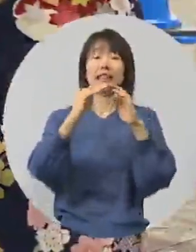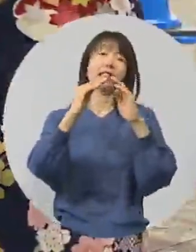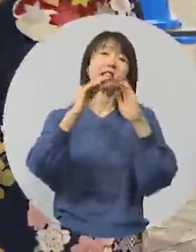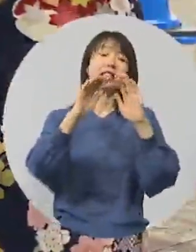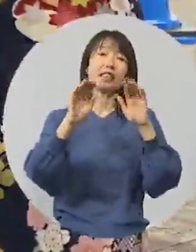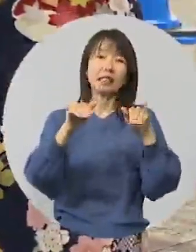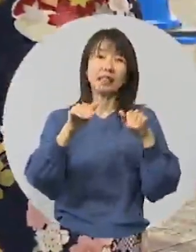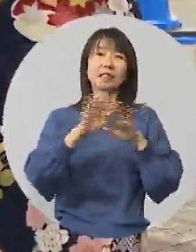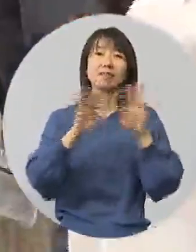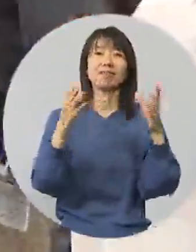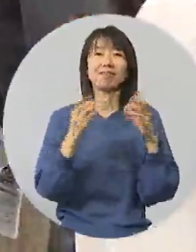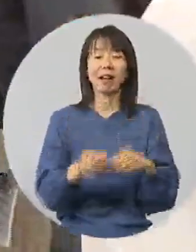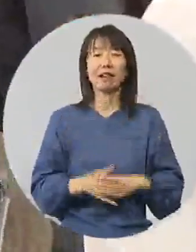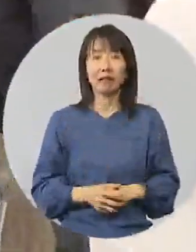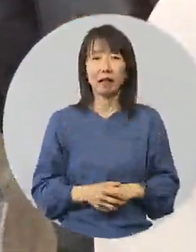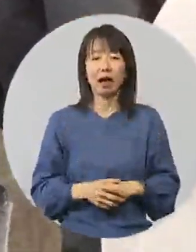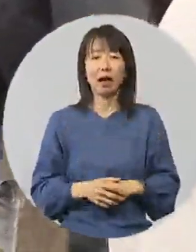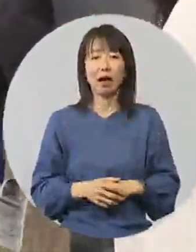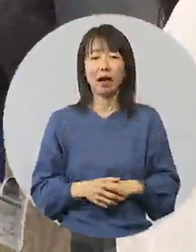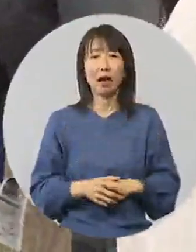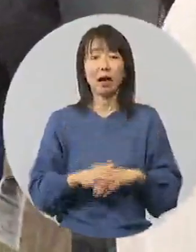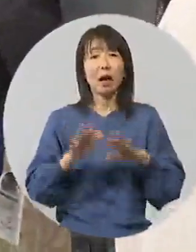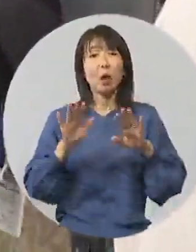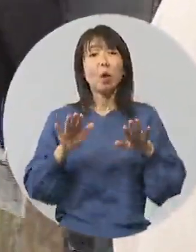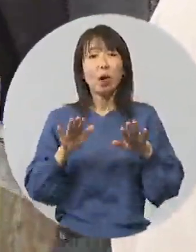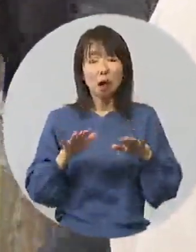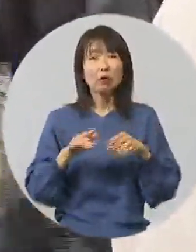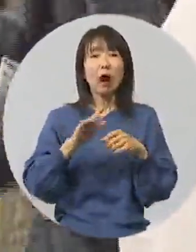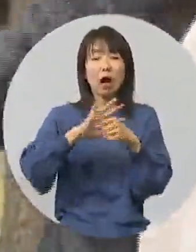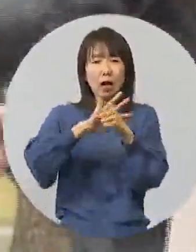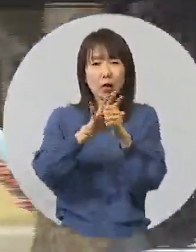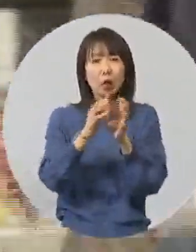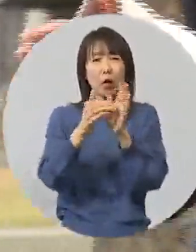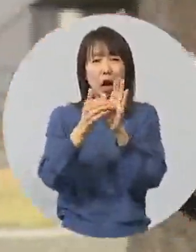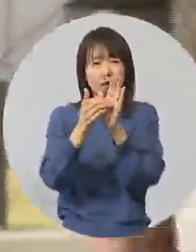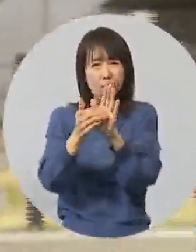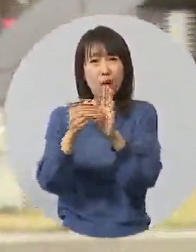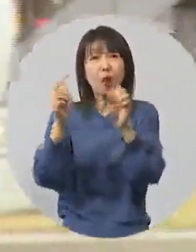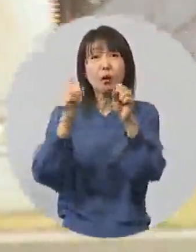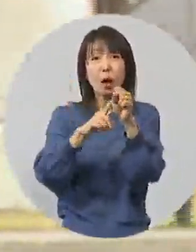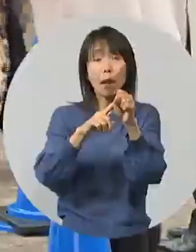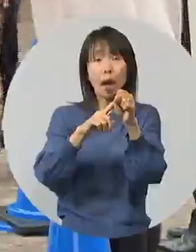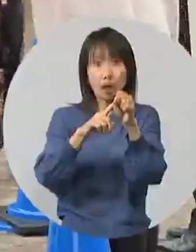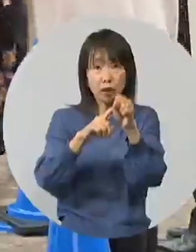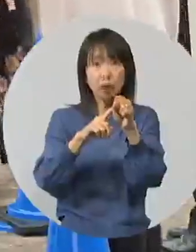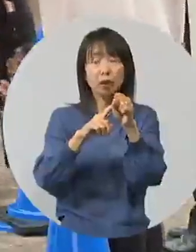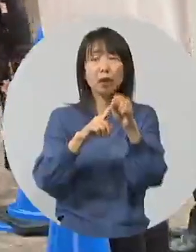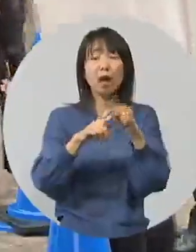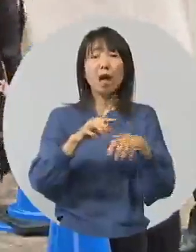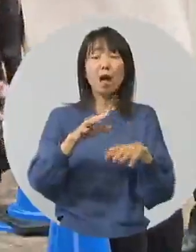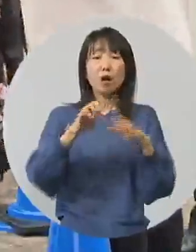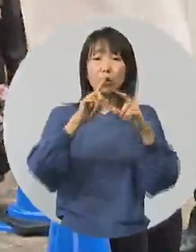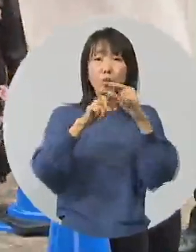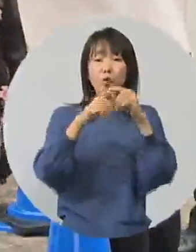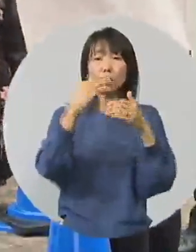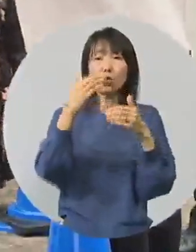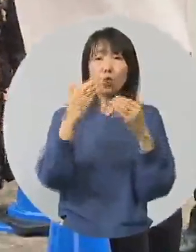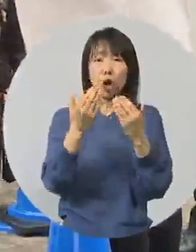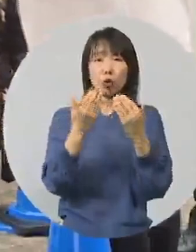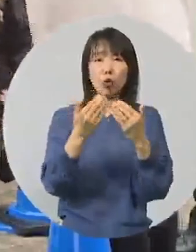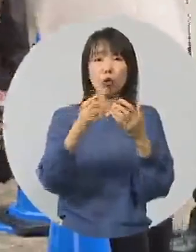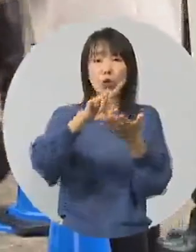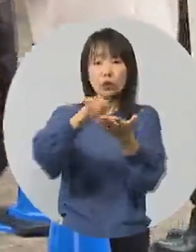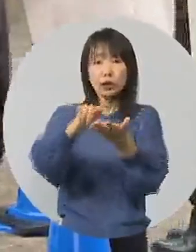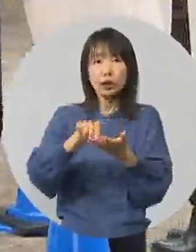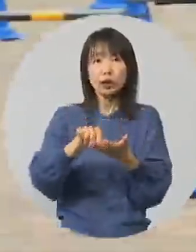は新型コロナウイルス感染症拡大防止の観点から初めて中学校区別で3回に分け